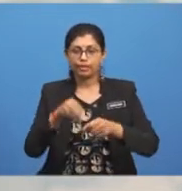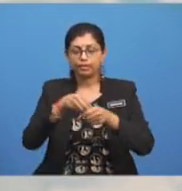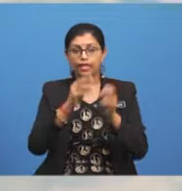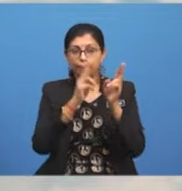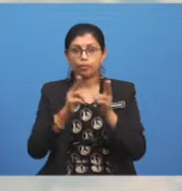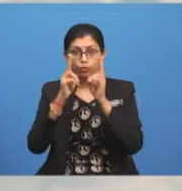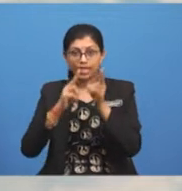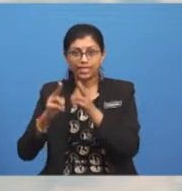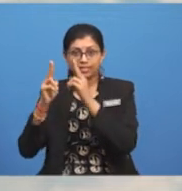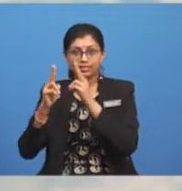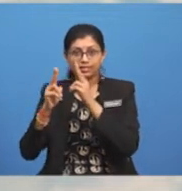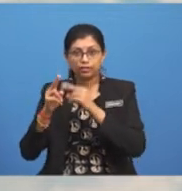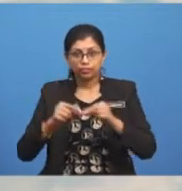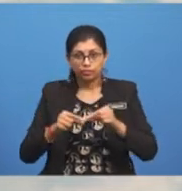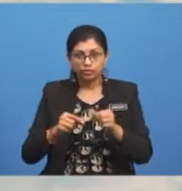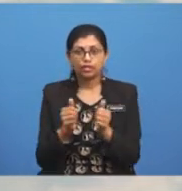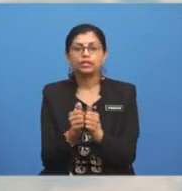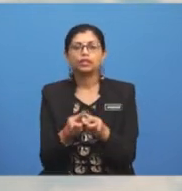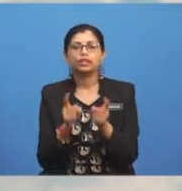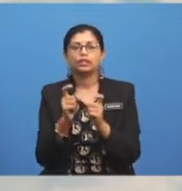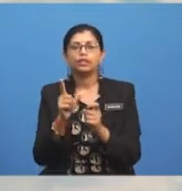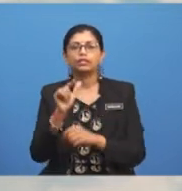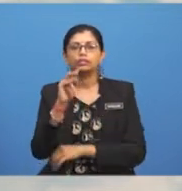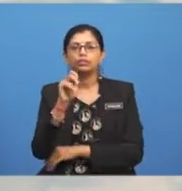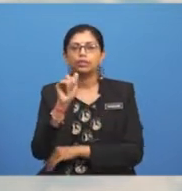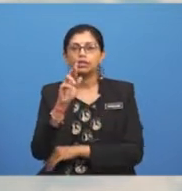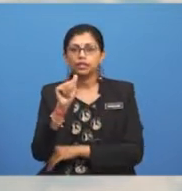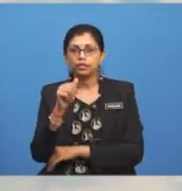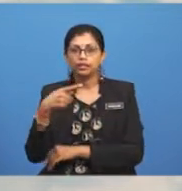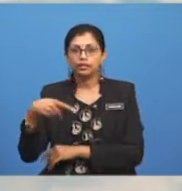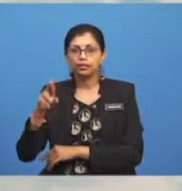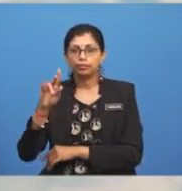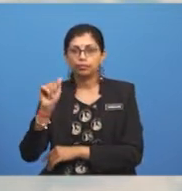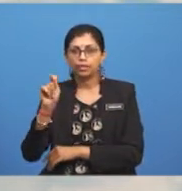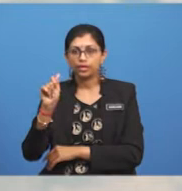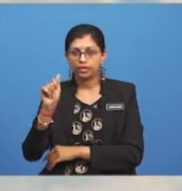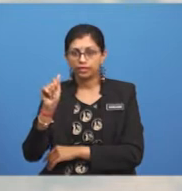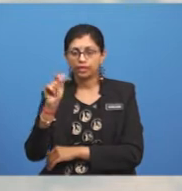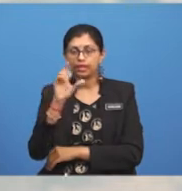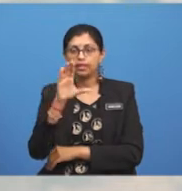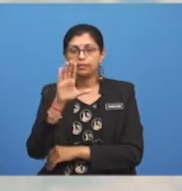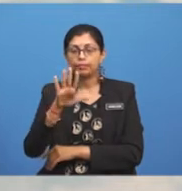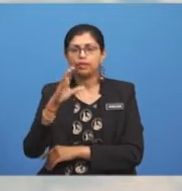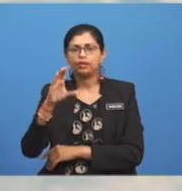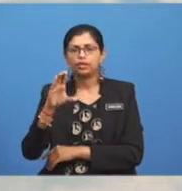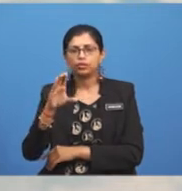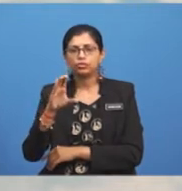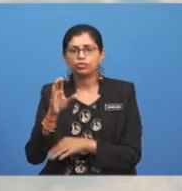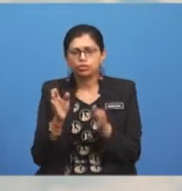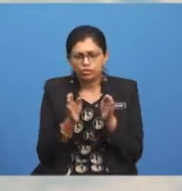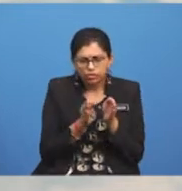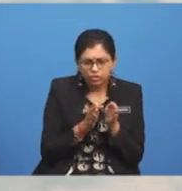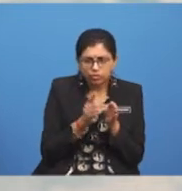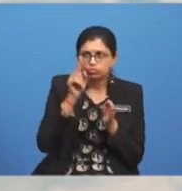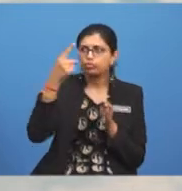pada atmosfera bergerak pada laju linear purata 500 meter per saat, iaitu jauh lebih kecil dari nilai